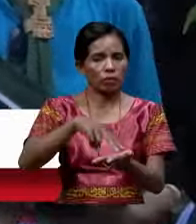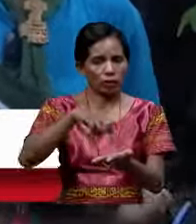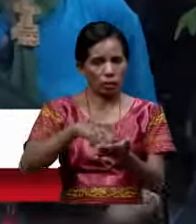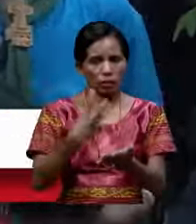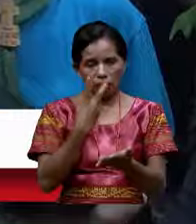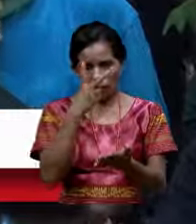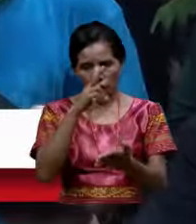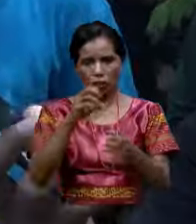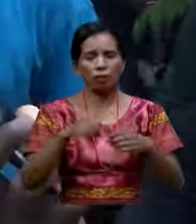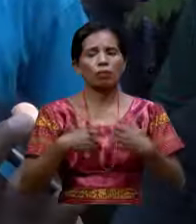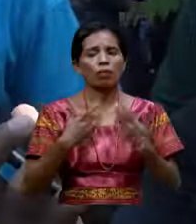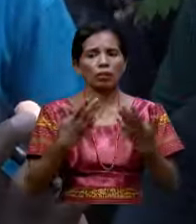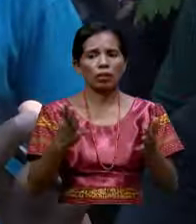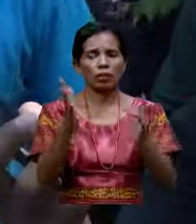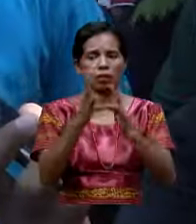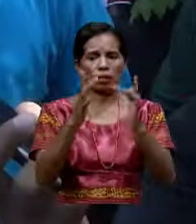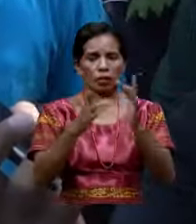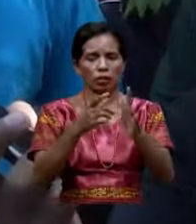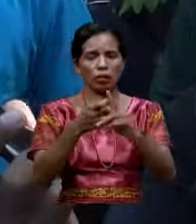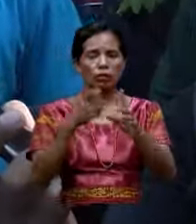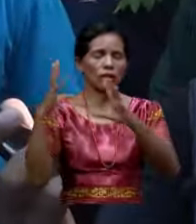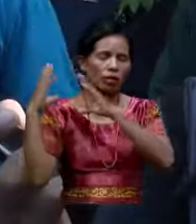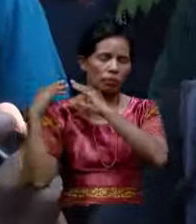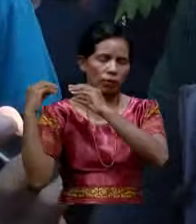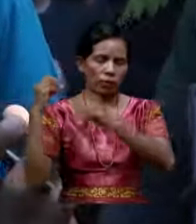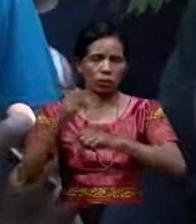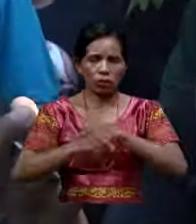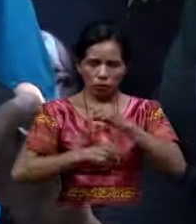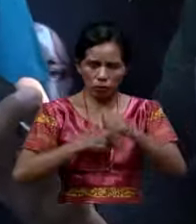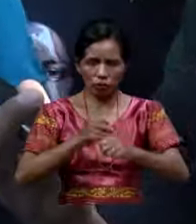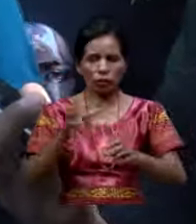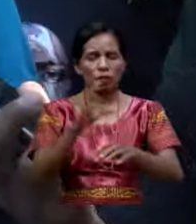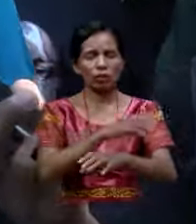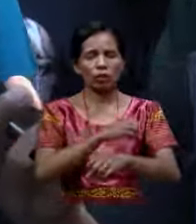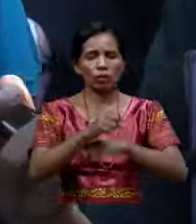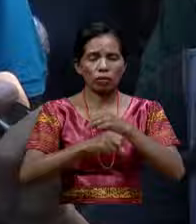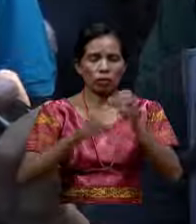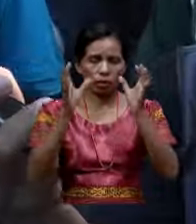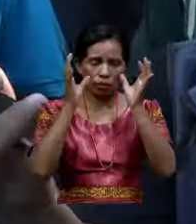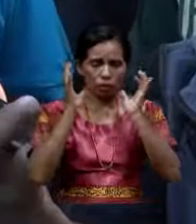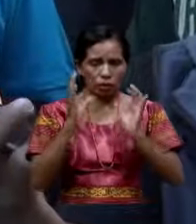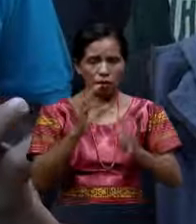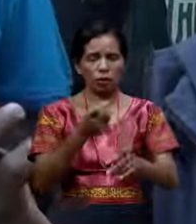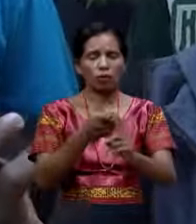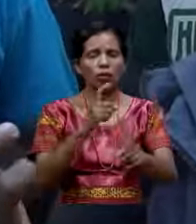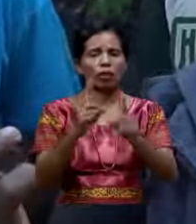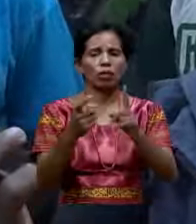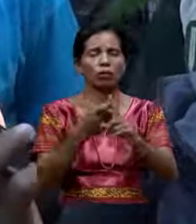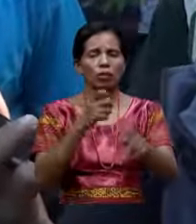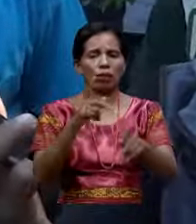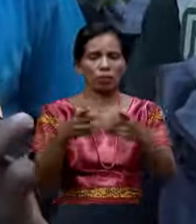in sa Jesus li hus esperienza su sar noterus critica su sema parak e